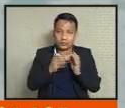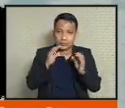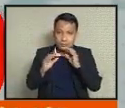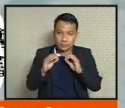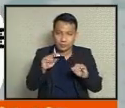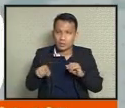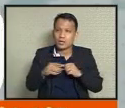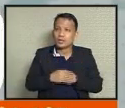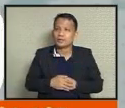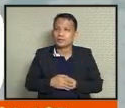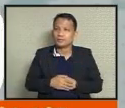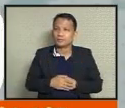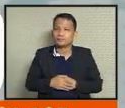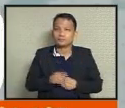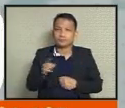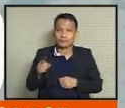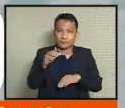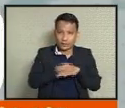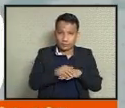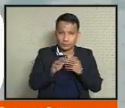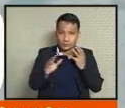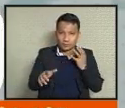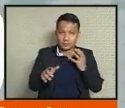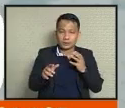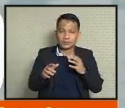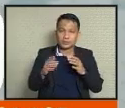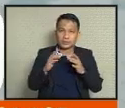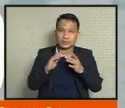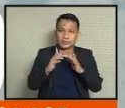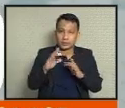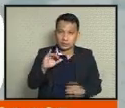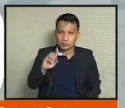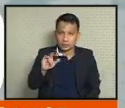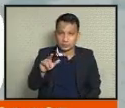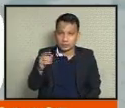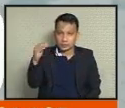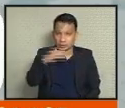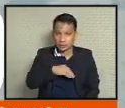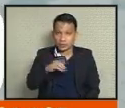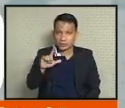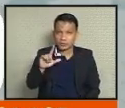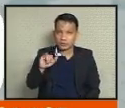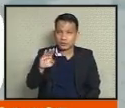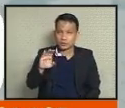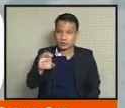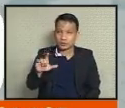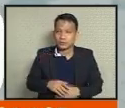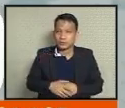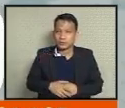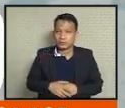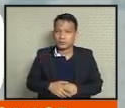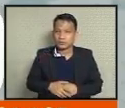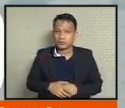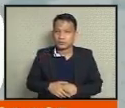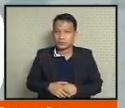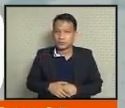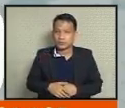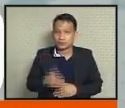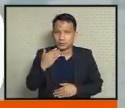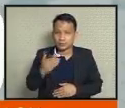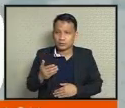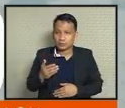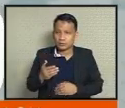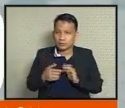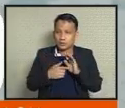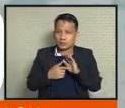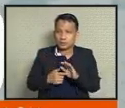Cybercrime Prevention Act, is yung pong online libel or cyber libel po. Okay, cyber libel. Well, okay, thank you for correcting me, sir. As regards naman po sa punitive